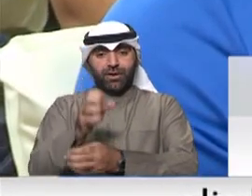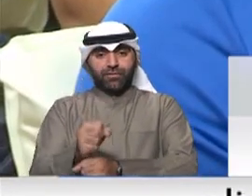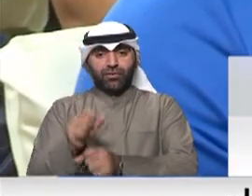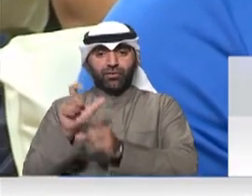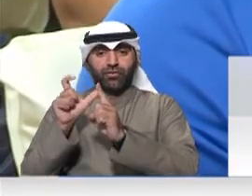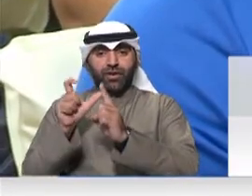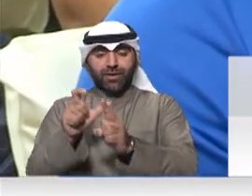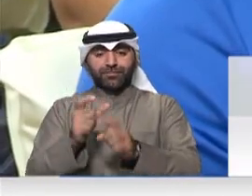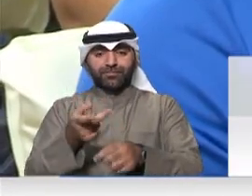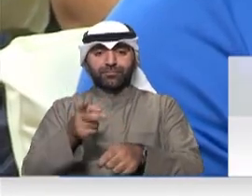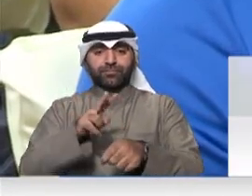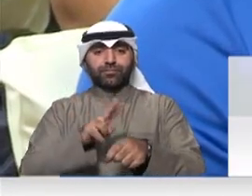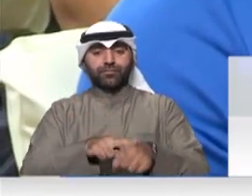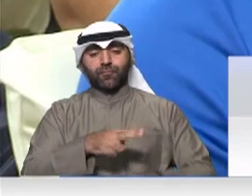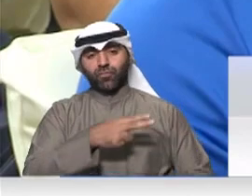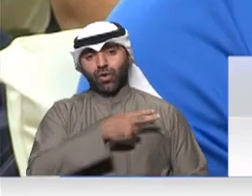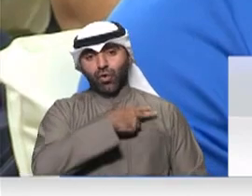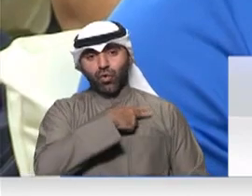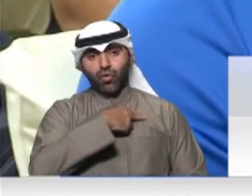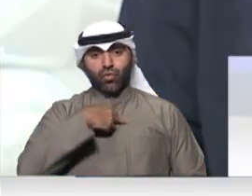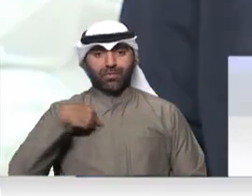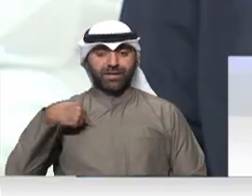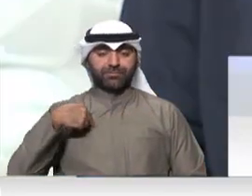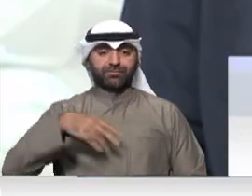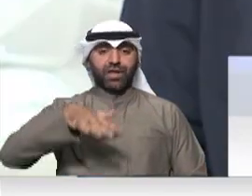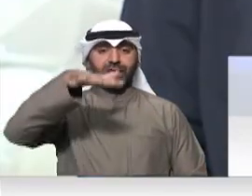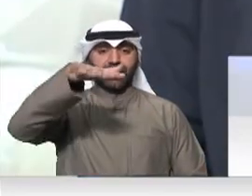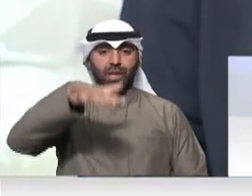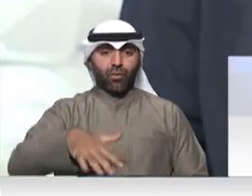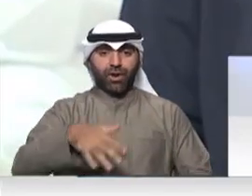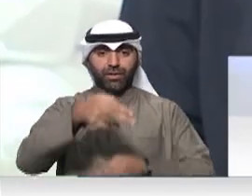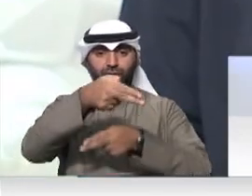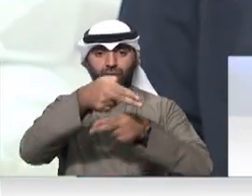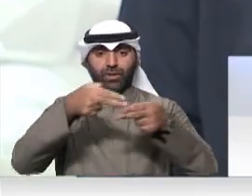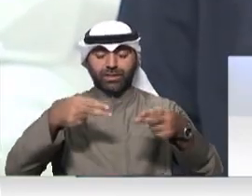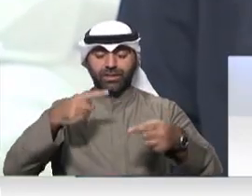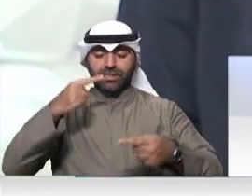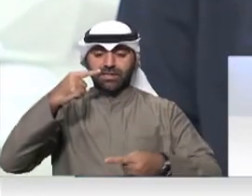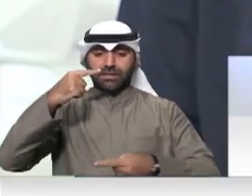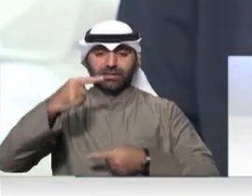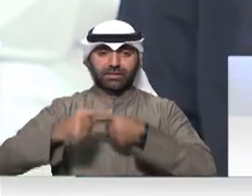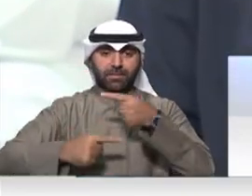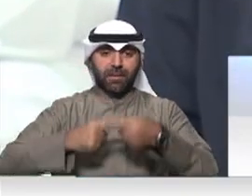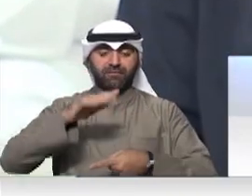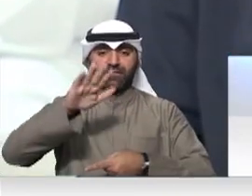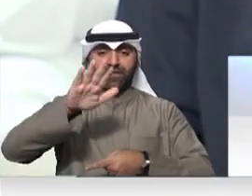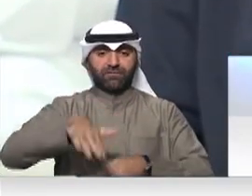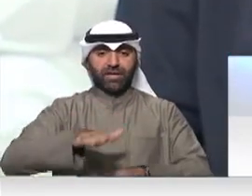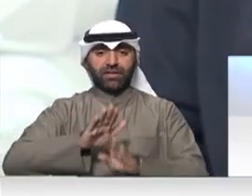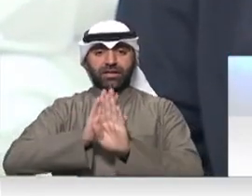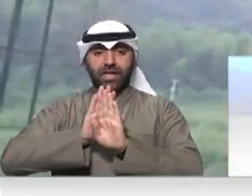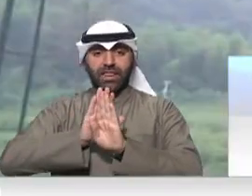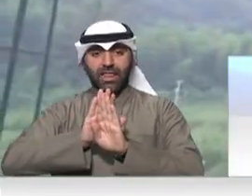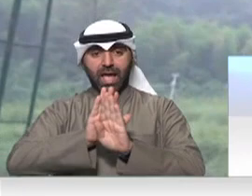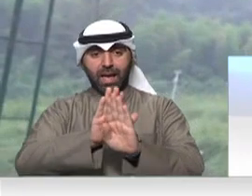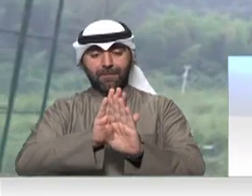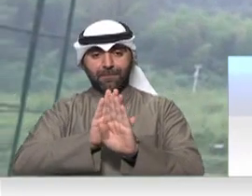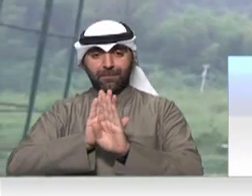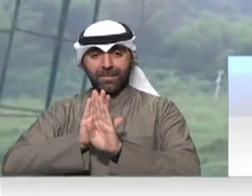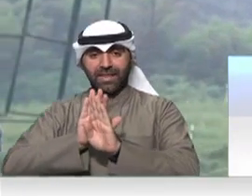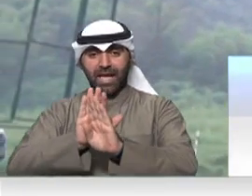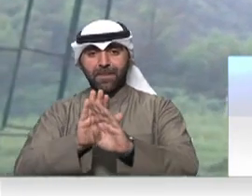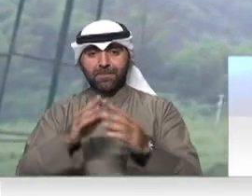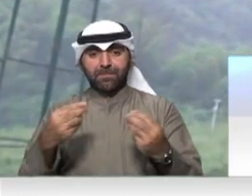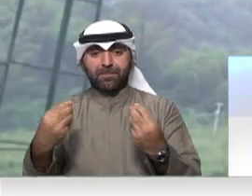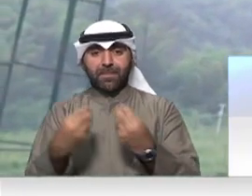الله ورعاه اللافت اثر عظيم في اشعال الحماس بين الرياضيين الكويتيين الذين تمكنوا من تحقيق عده